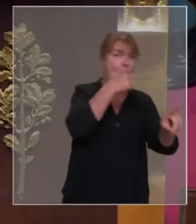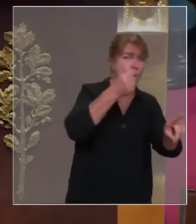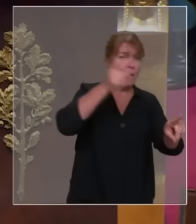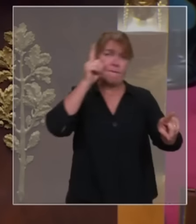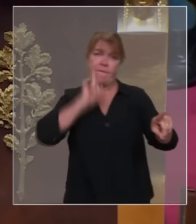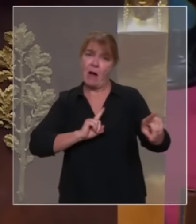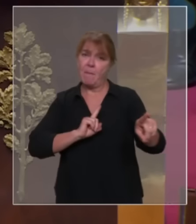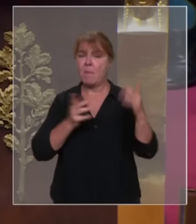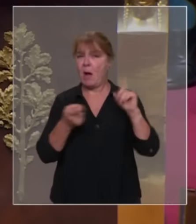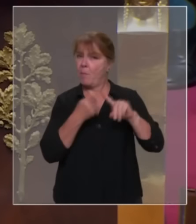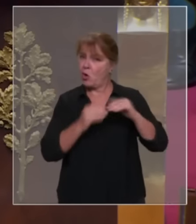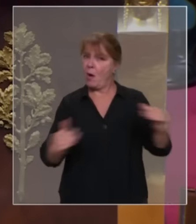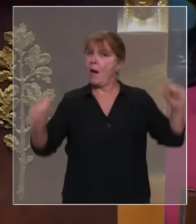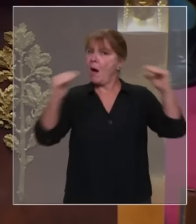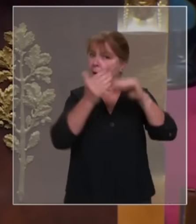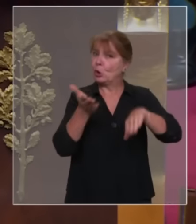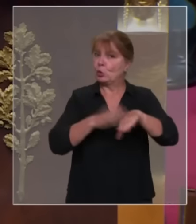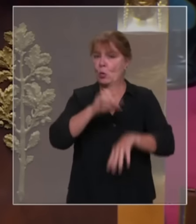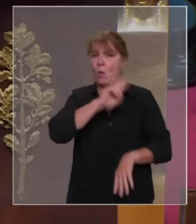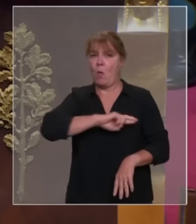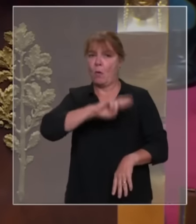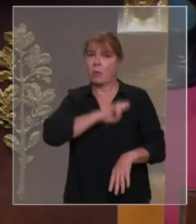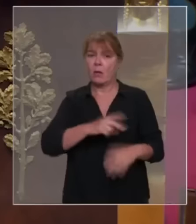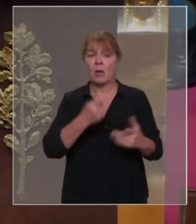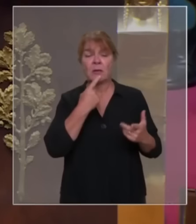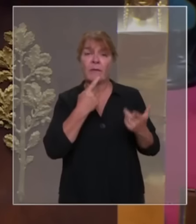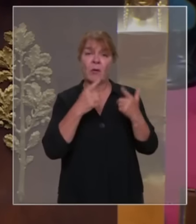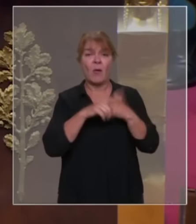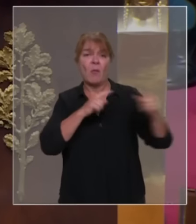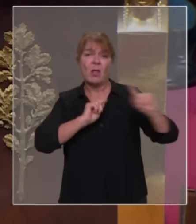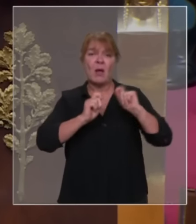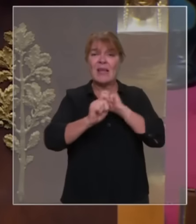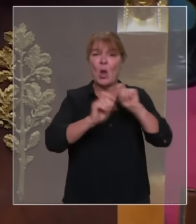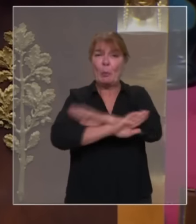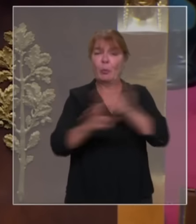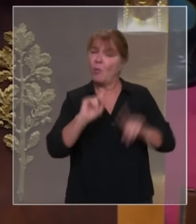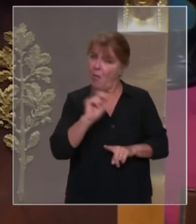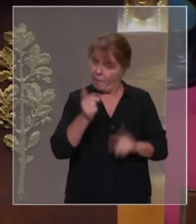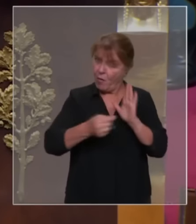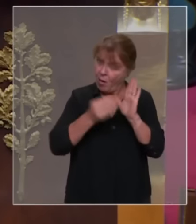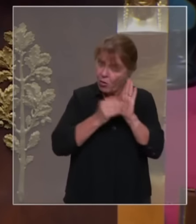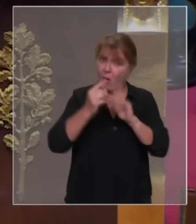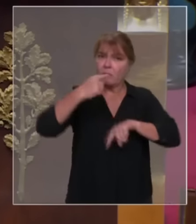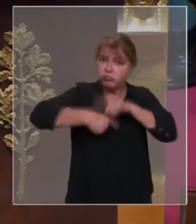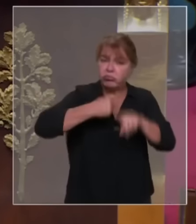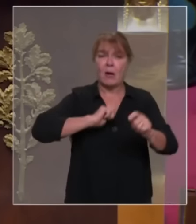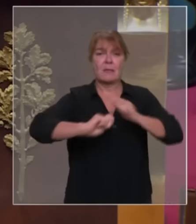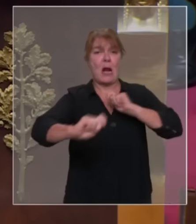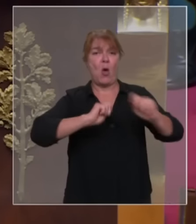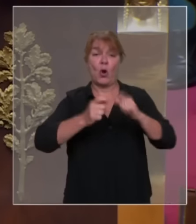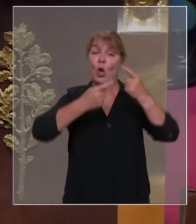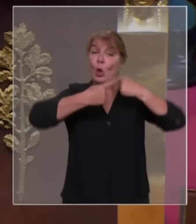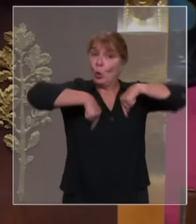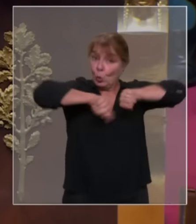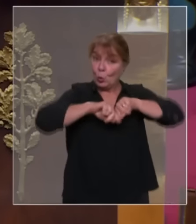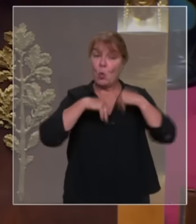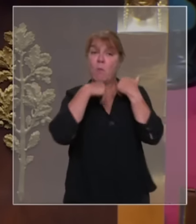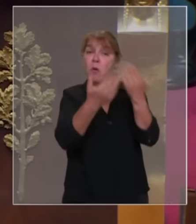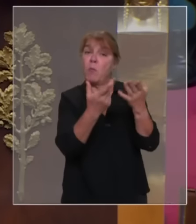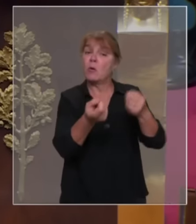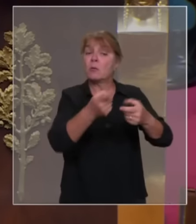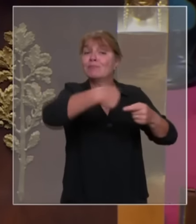face à la retraite méritent mieux que des fins de non-recevoir. Sur ces sujets, nous proposons aux partenaires